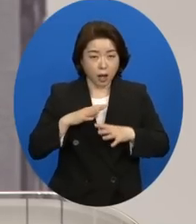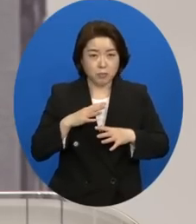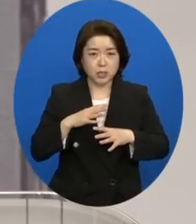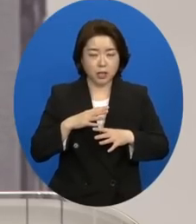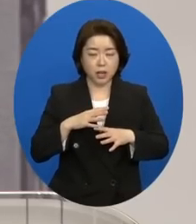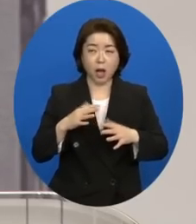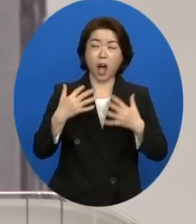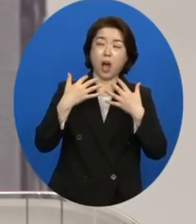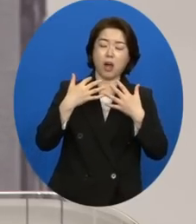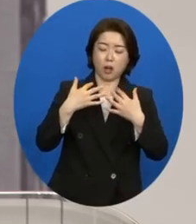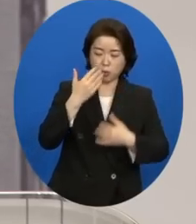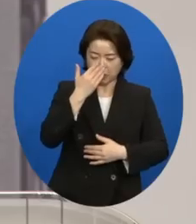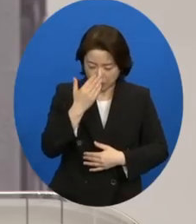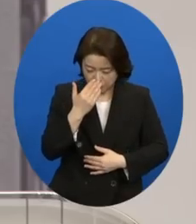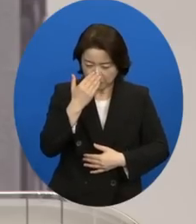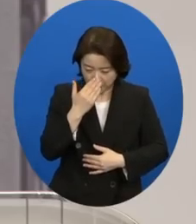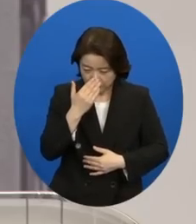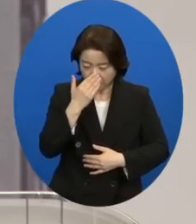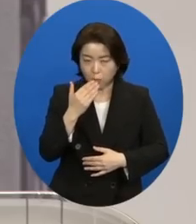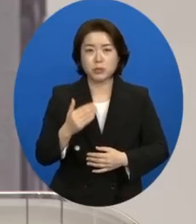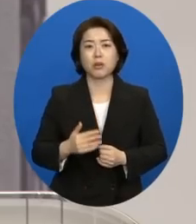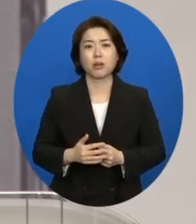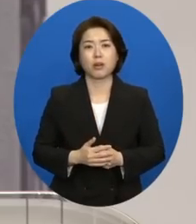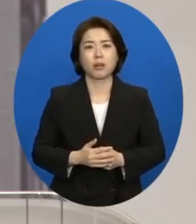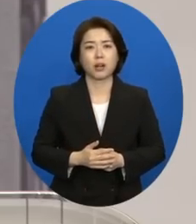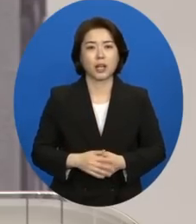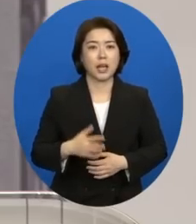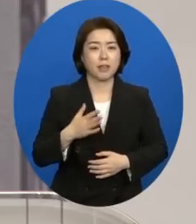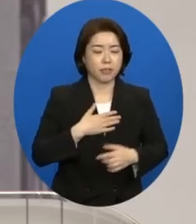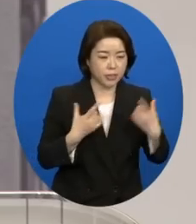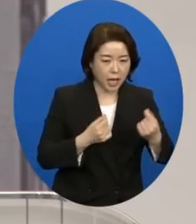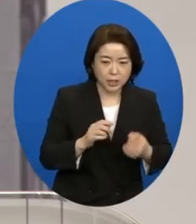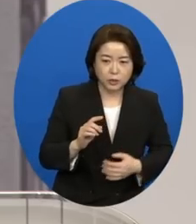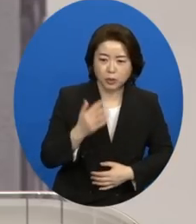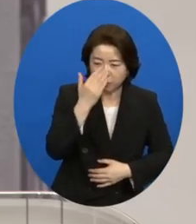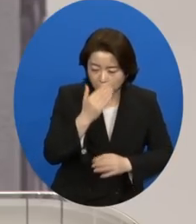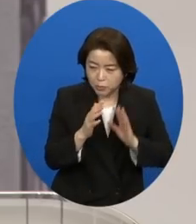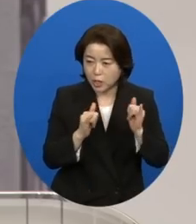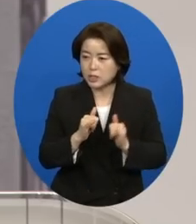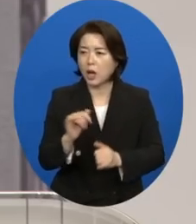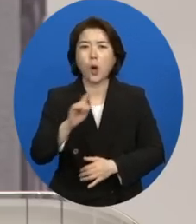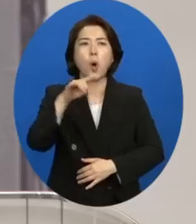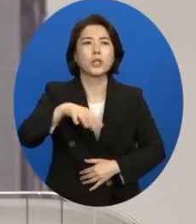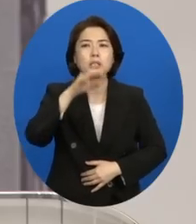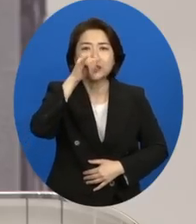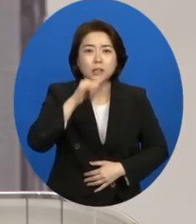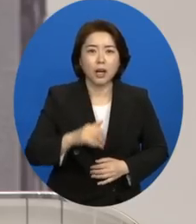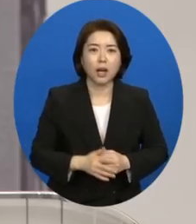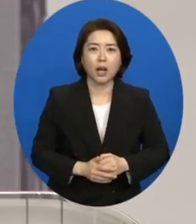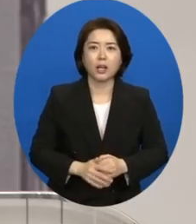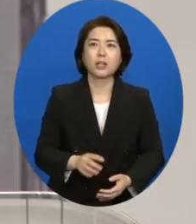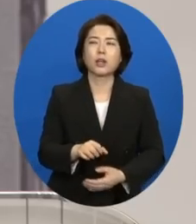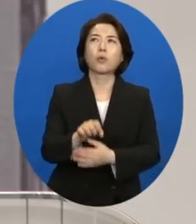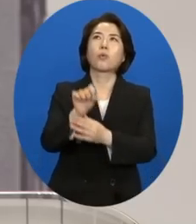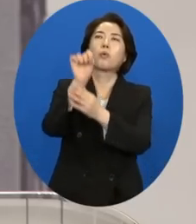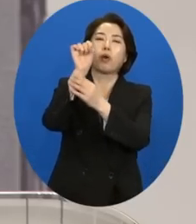그래 더 낮아졌다니다 나중에는 나처럼 겸손한 자가 어디 있는가